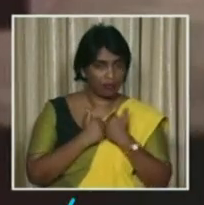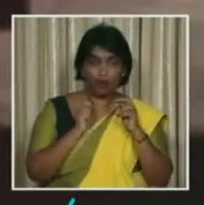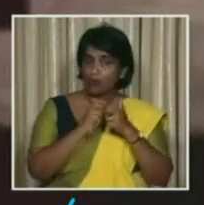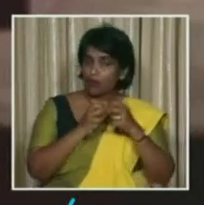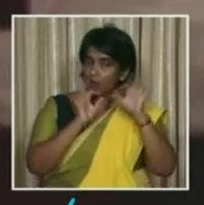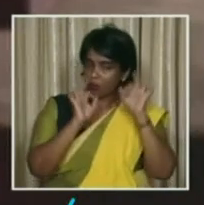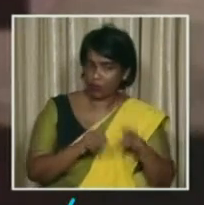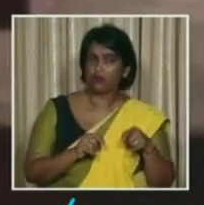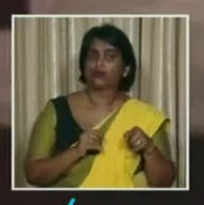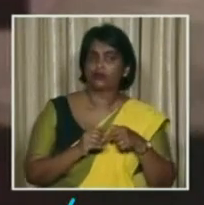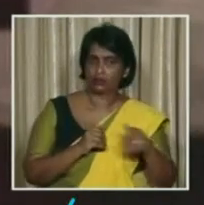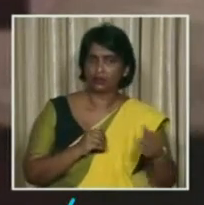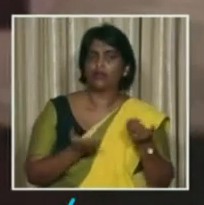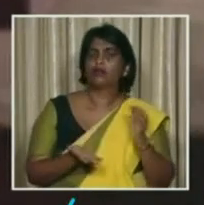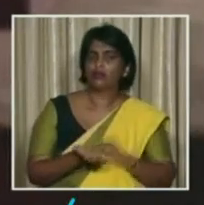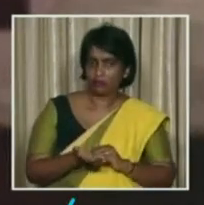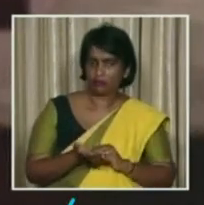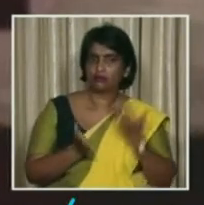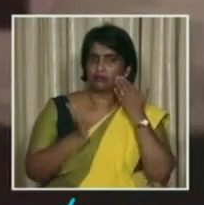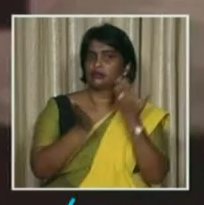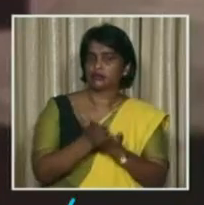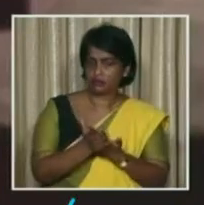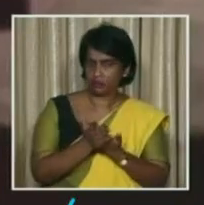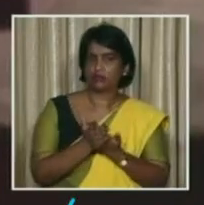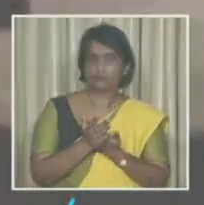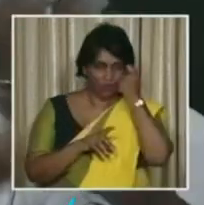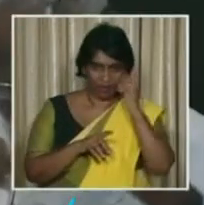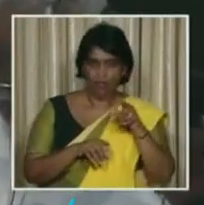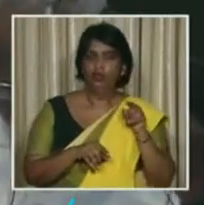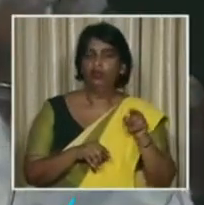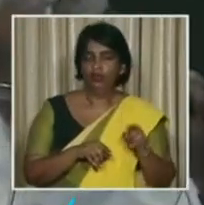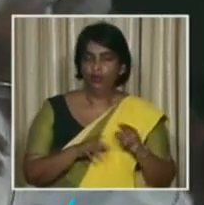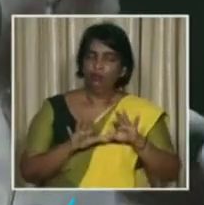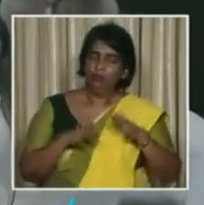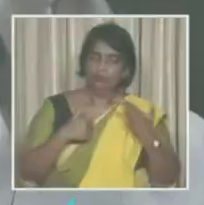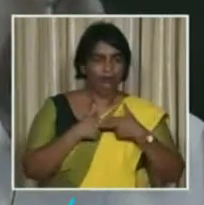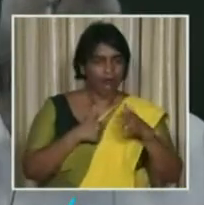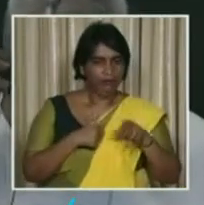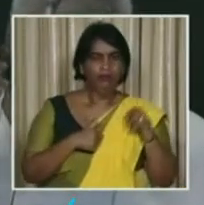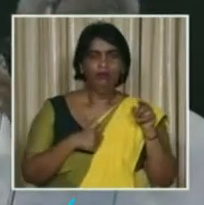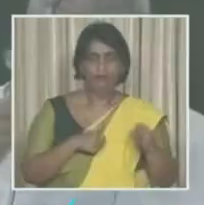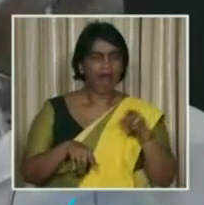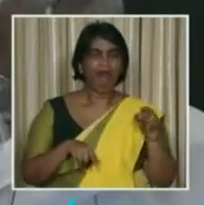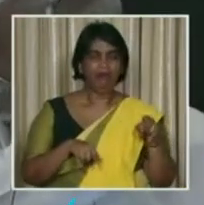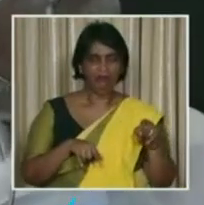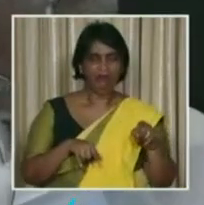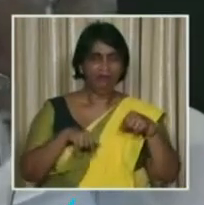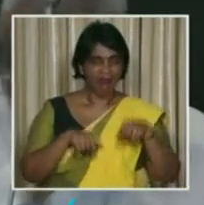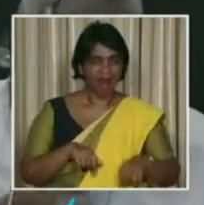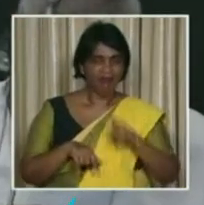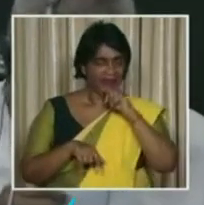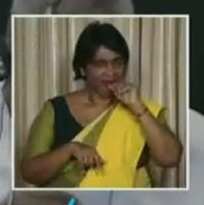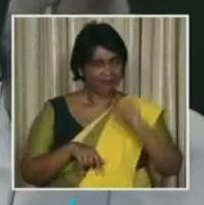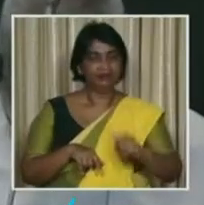නොවන විදිහට එහෙමනම් නැවත වාරයක් අපි ඉදිරිපත් කරනවා. එතකොට මේකේ ප්‍රශ්නයක් ඉන්නේ නැහැ. මොනම හේතුවක් නිසාවත් මේ දරුවන්ට මේ වර